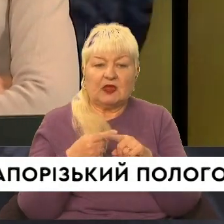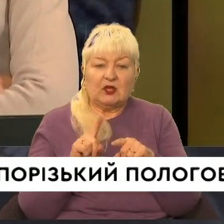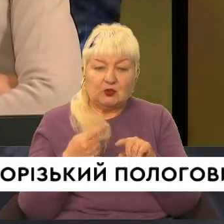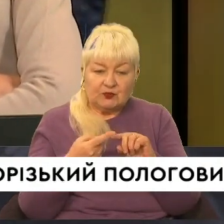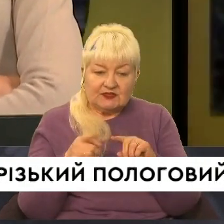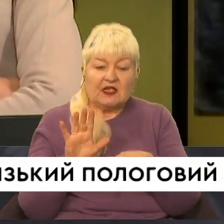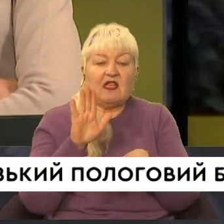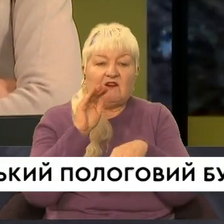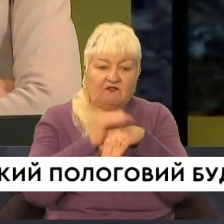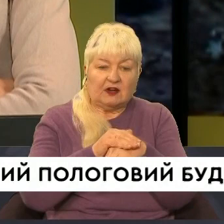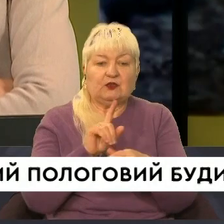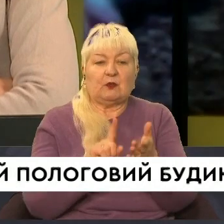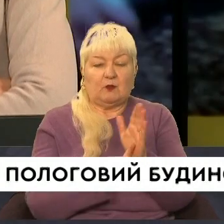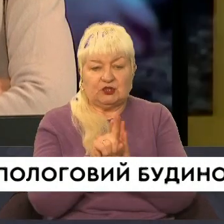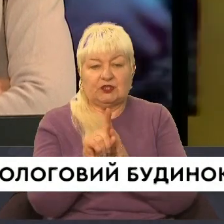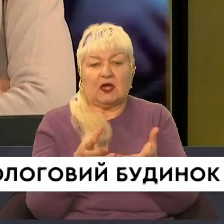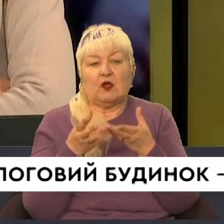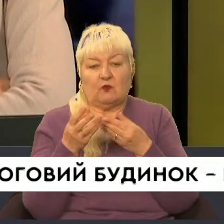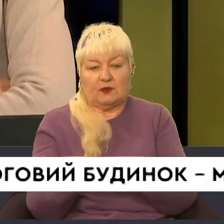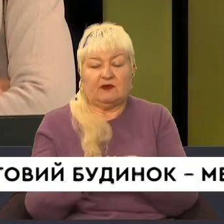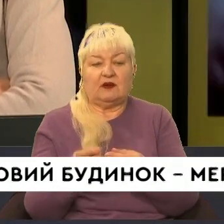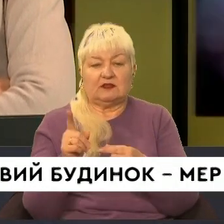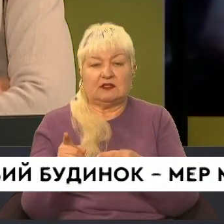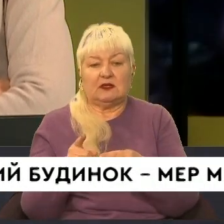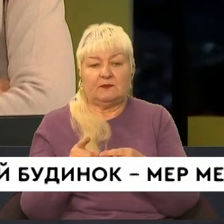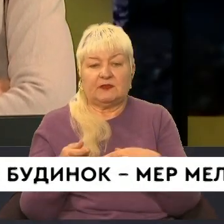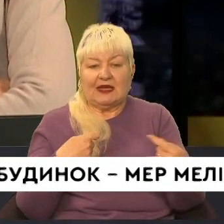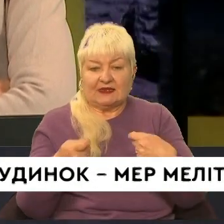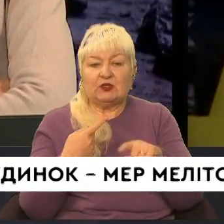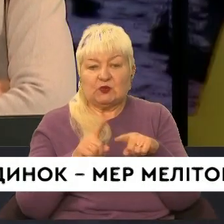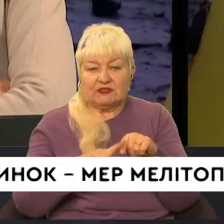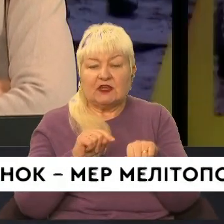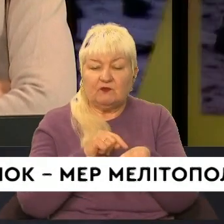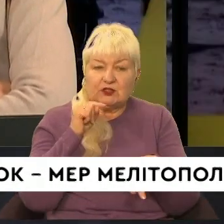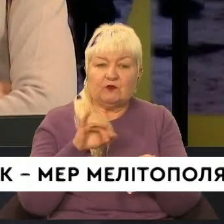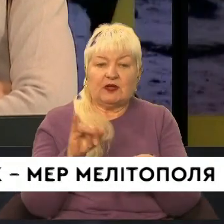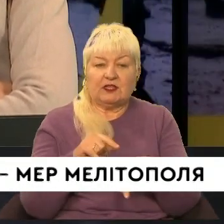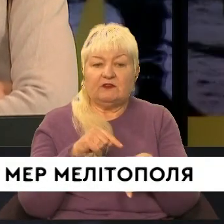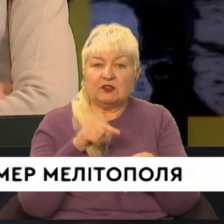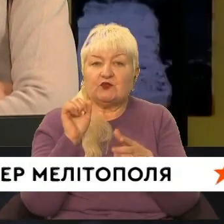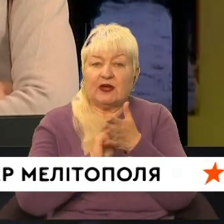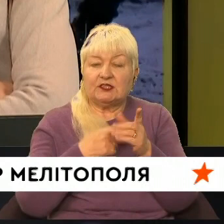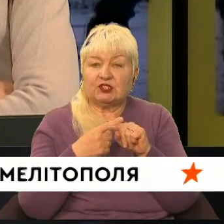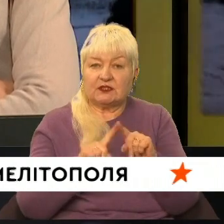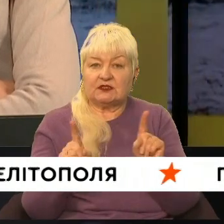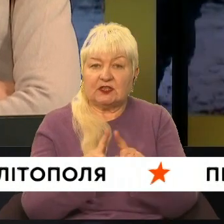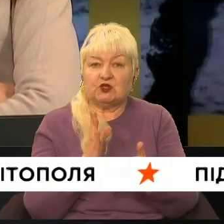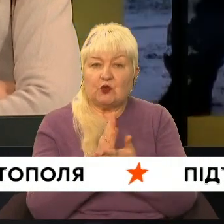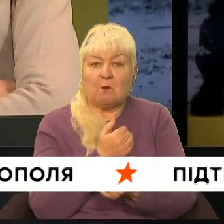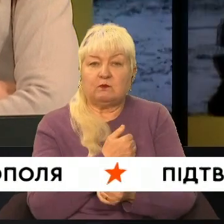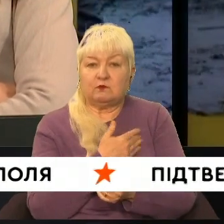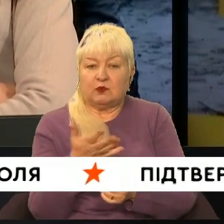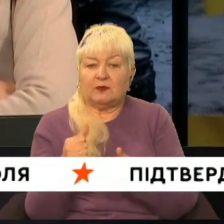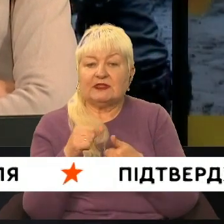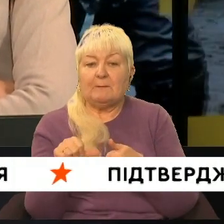фактор починає впливати. Він його ринок його відчуває. І головним чином, до речі, відчуває через те, що є попит на бензин.